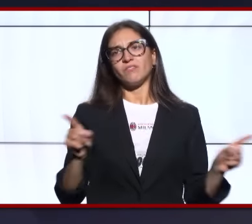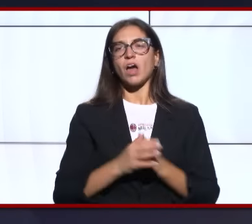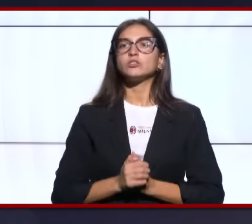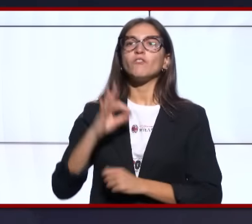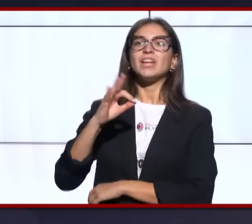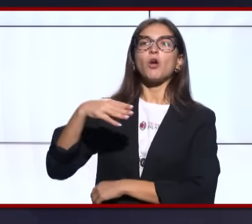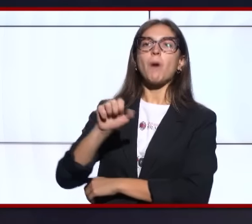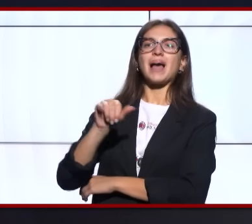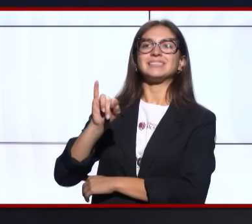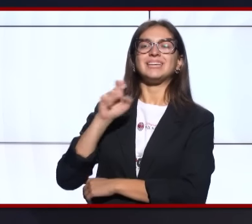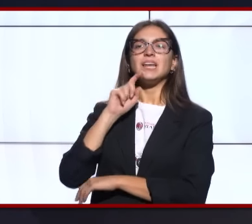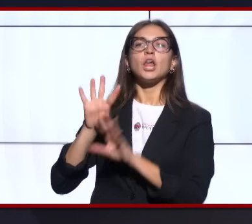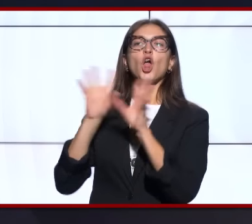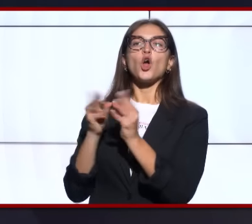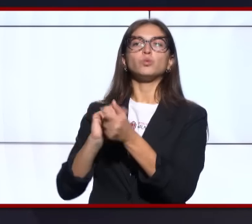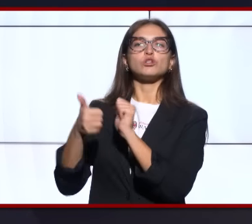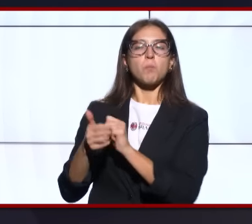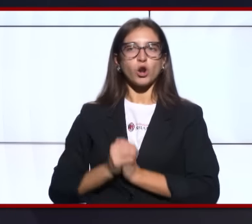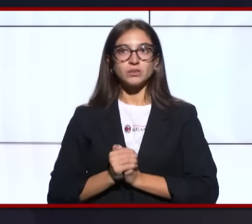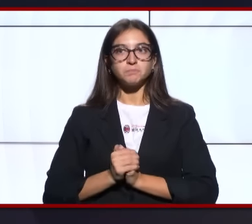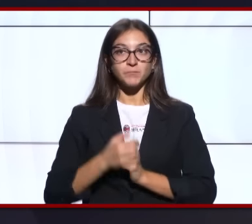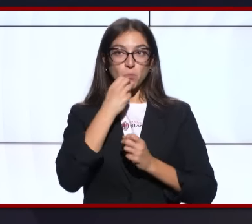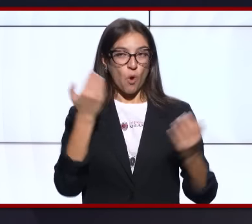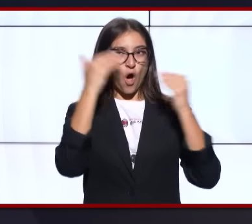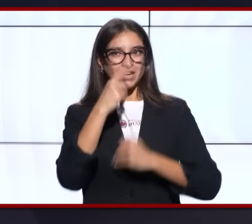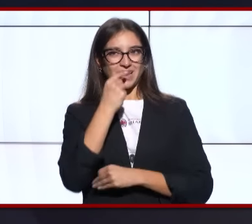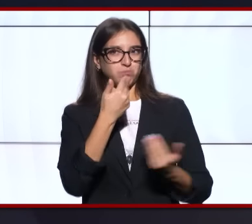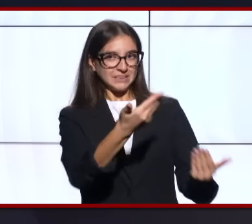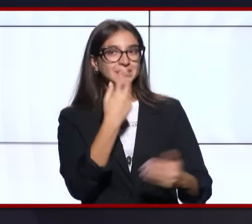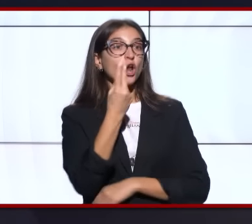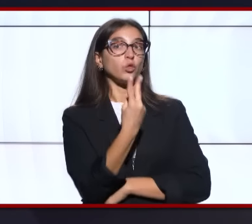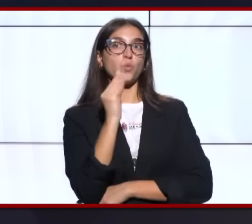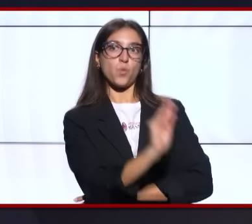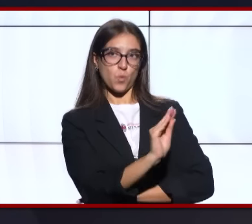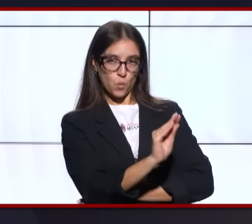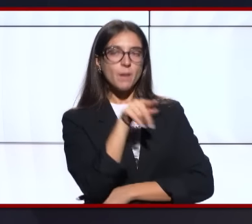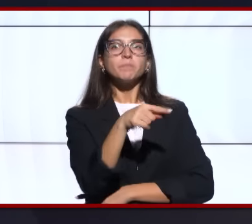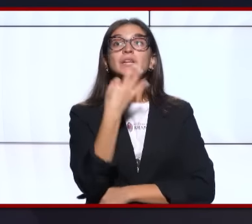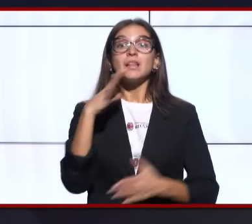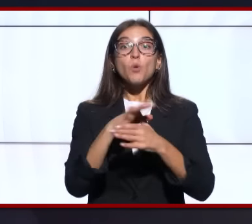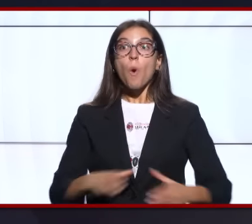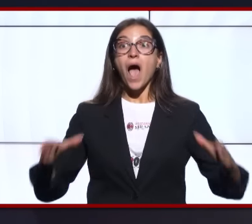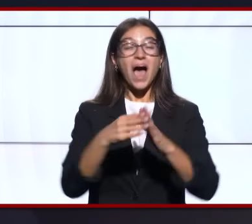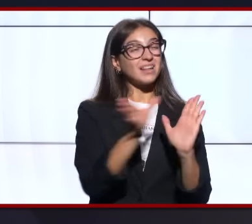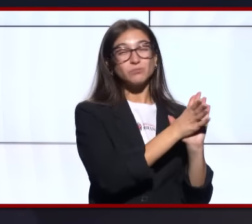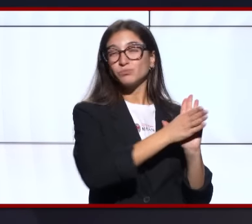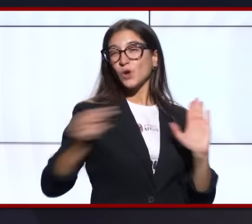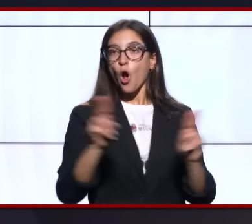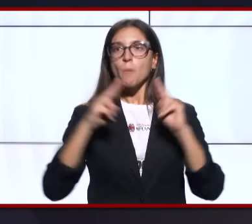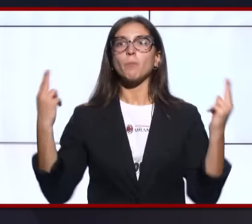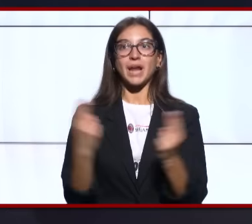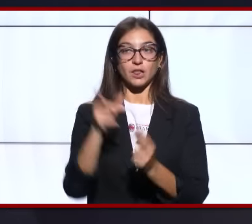Sport Buonasera mister volo chiedere due cose la prima con la rosa al completo senza infortunati e tutti a disposizione per lei pulisic il ruolo